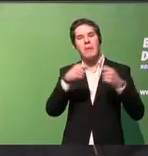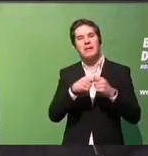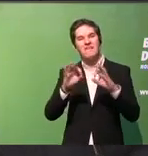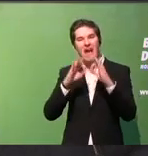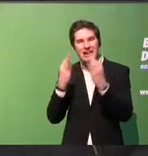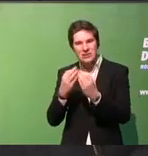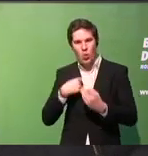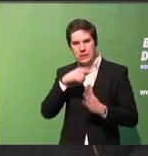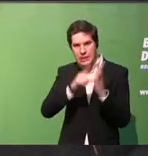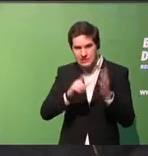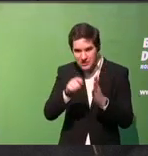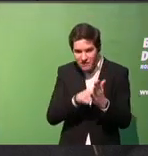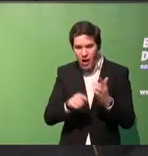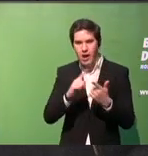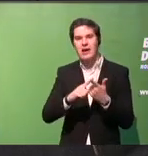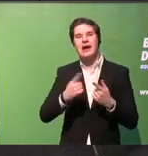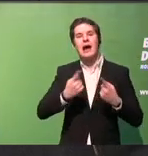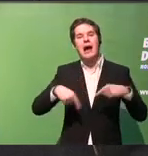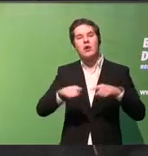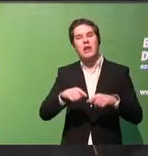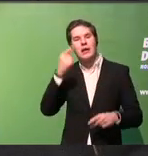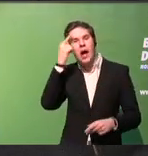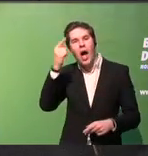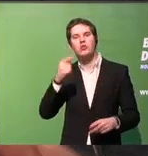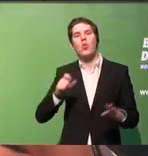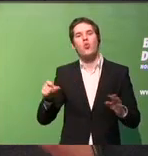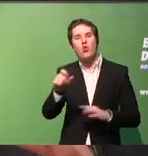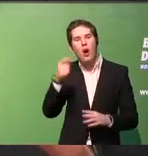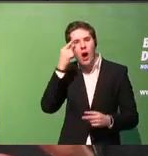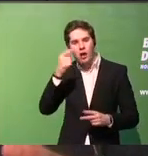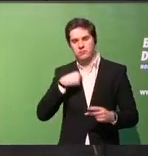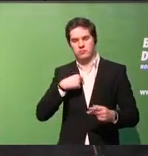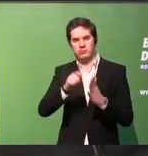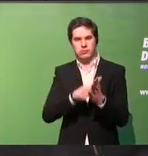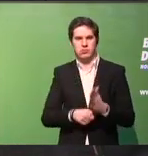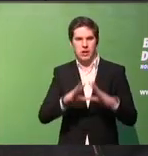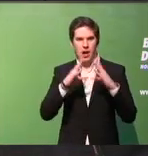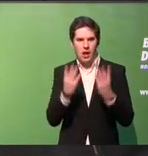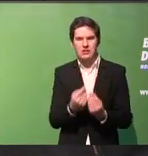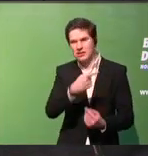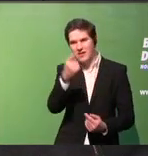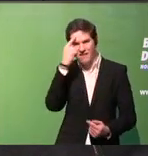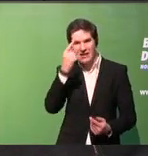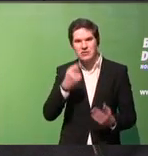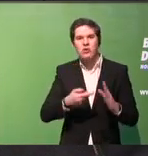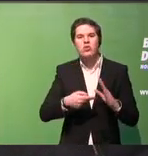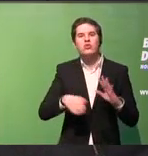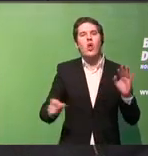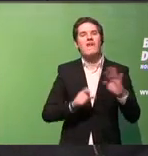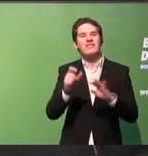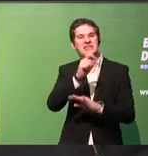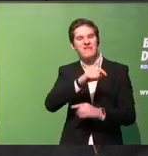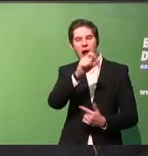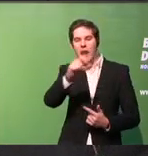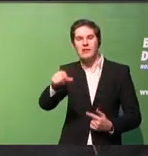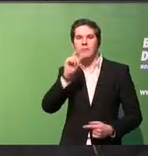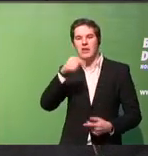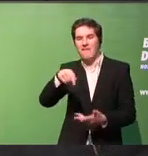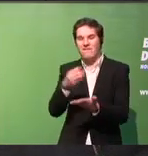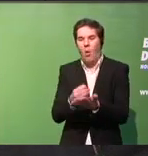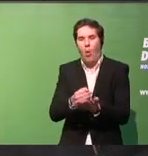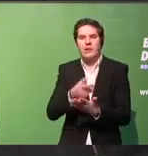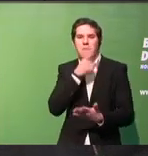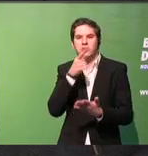den Regionalräten und zum Regionalverband Ruhr. Wir haben ja kommunale Gliederungen in Nordrhein-Westfalen, die eben nicht vor Ort dann bestimmt werden, sondern auf